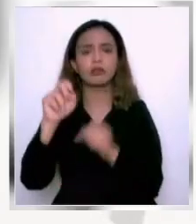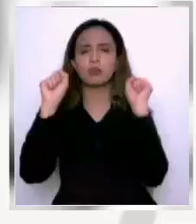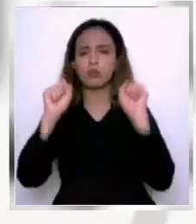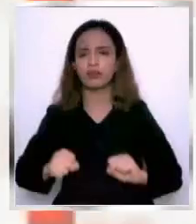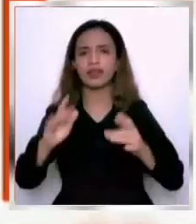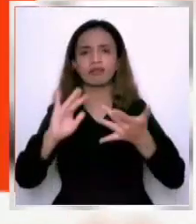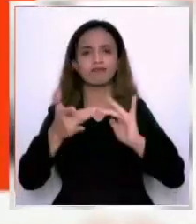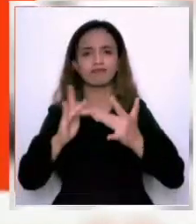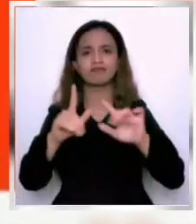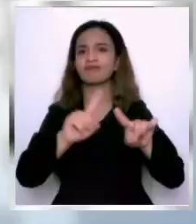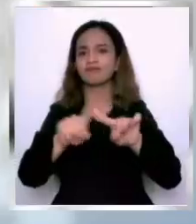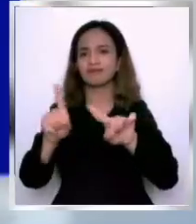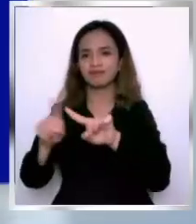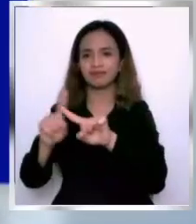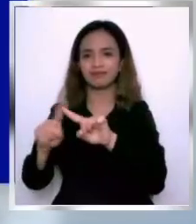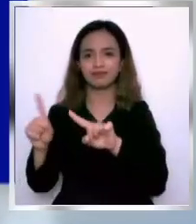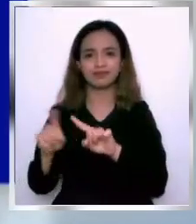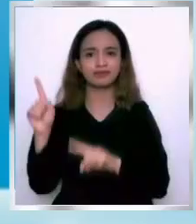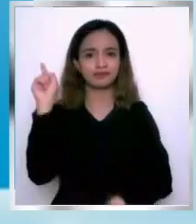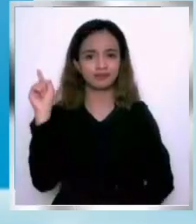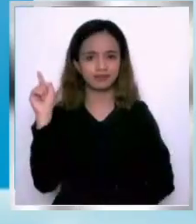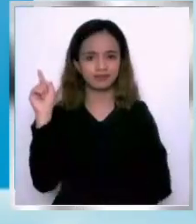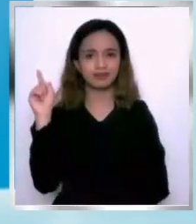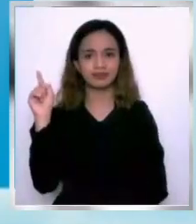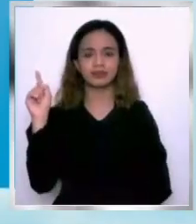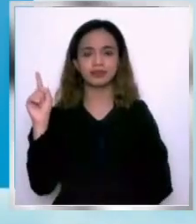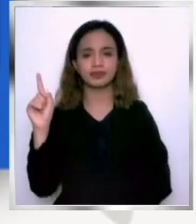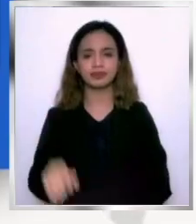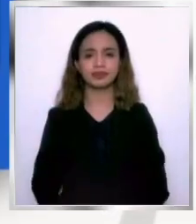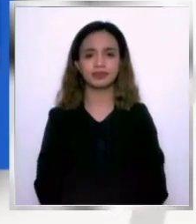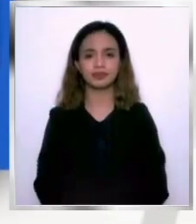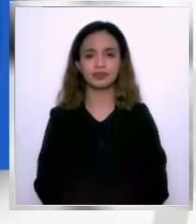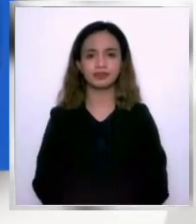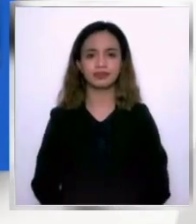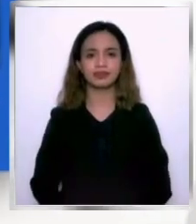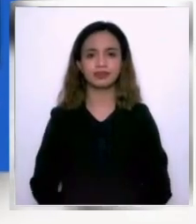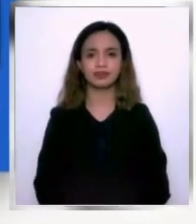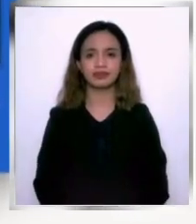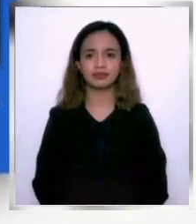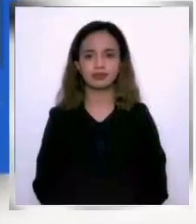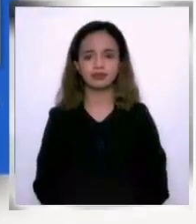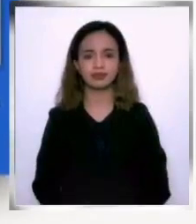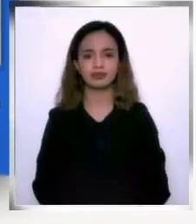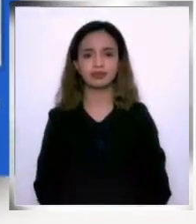Paymaya, Shopee, Globe Rewards, Metroman Credit Card at Lazada.